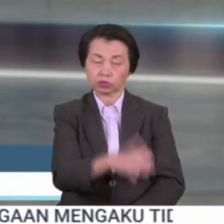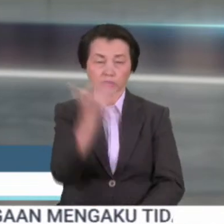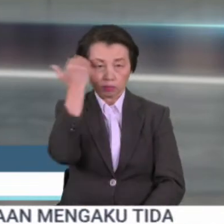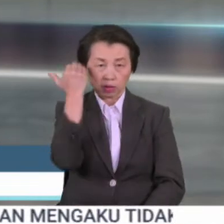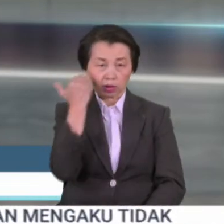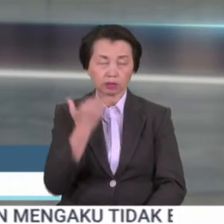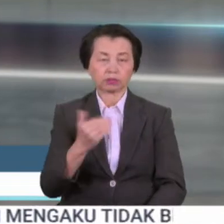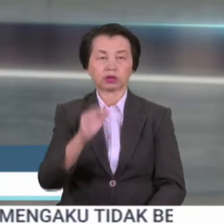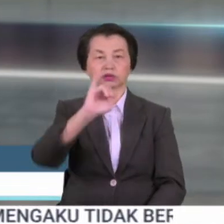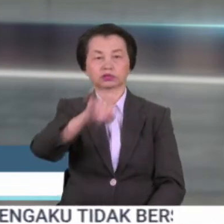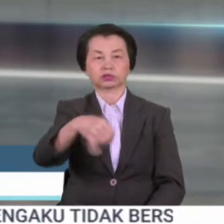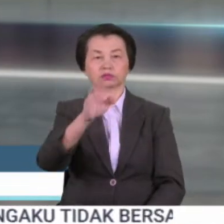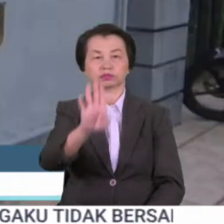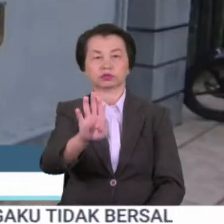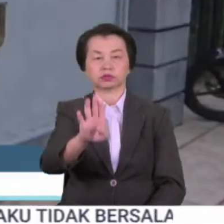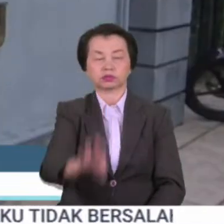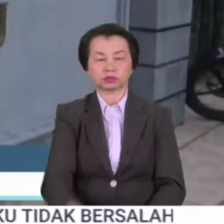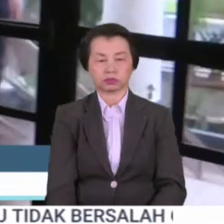stasiun